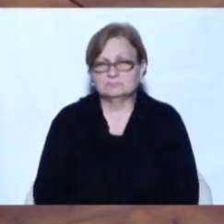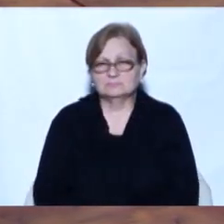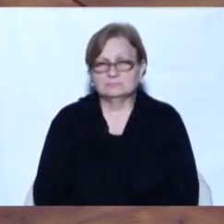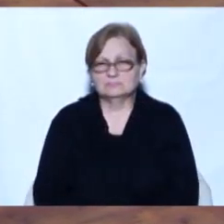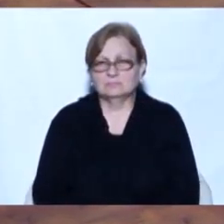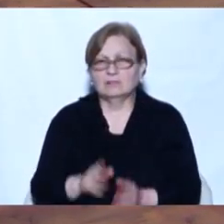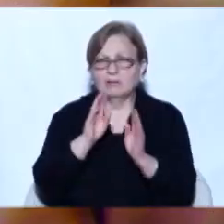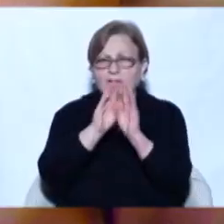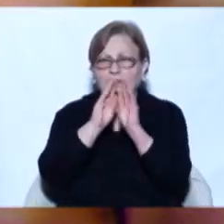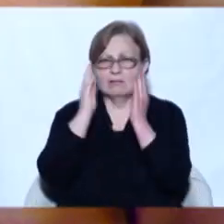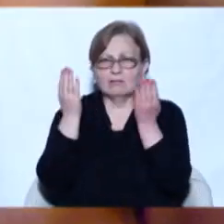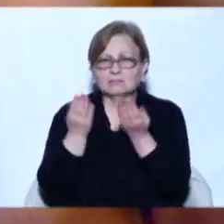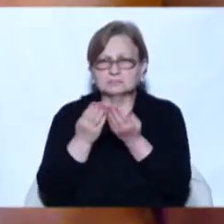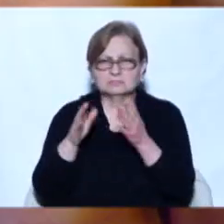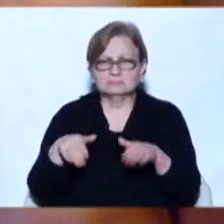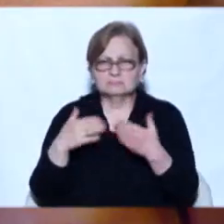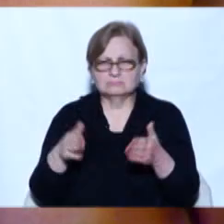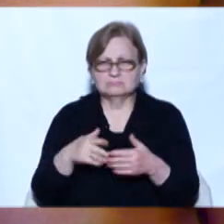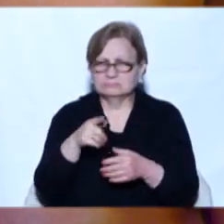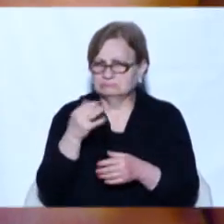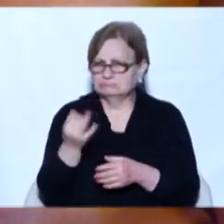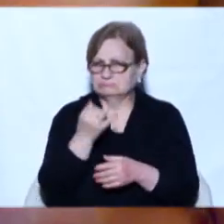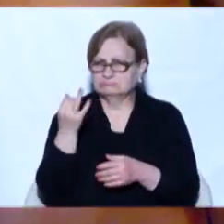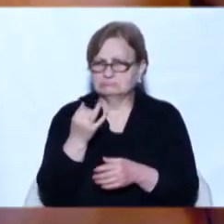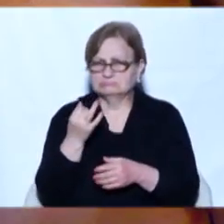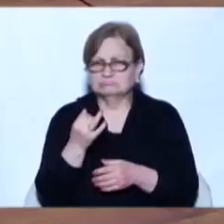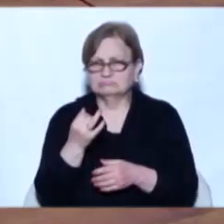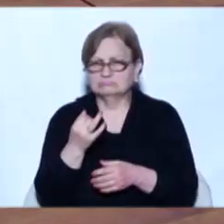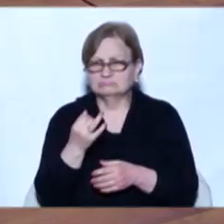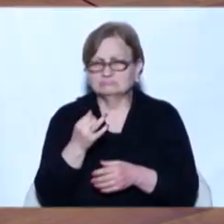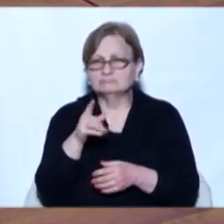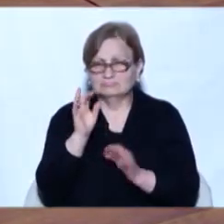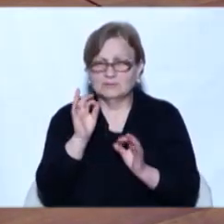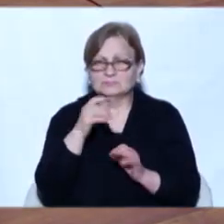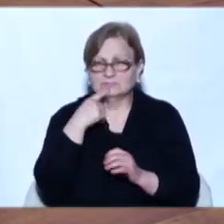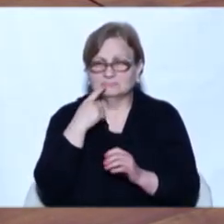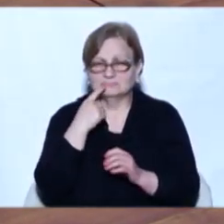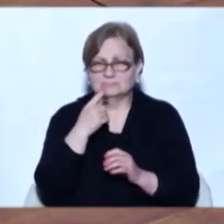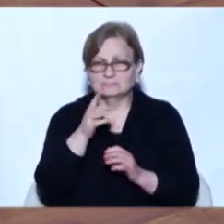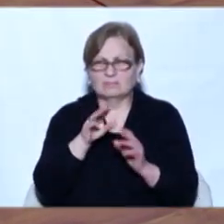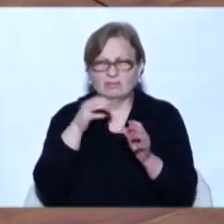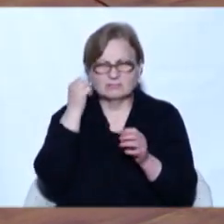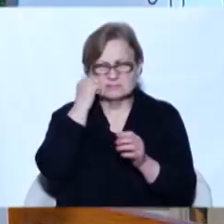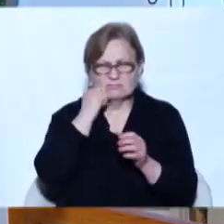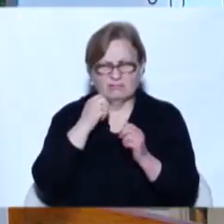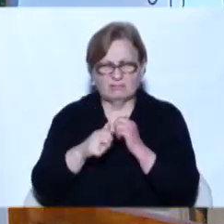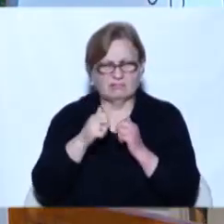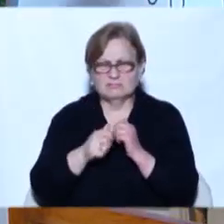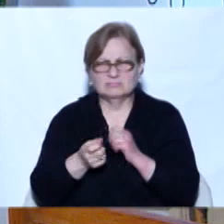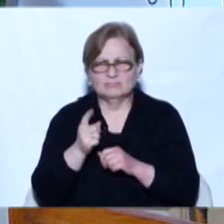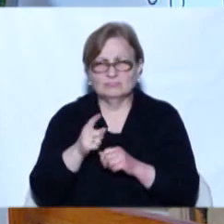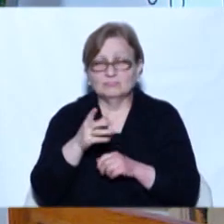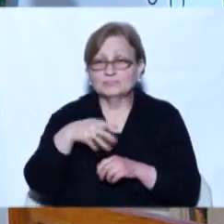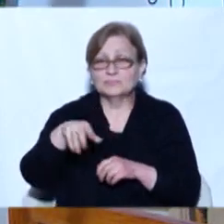რატომ არ აქვს ყდა? ალბათ დაგებადა ეს შეკითხვა და ბუნებრივია. რატომ არის ასეთი დაფლეთილი? ამ